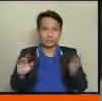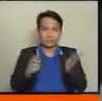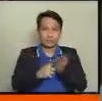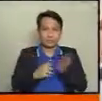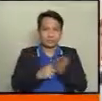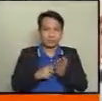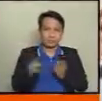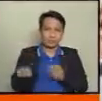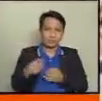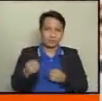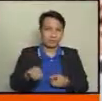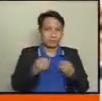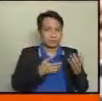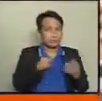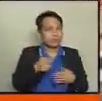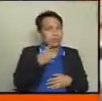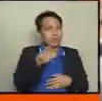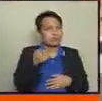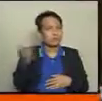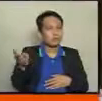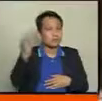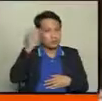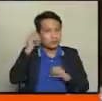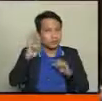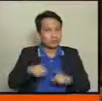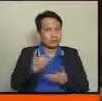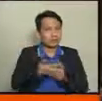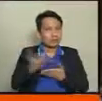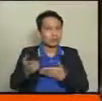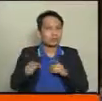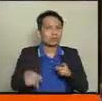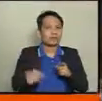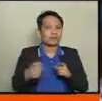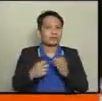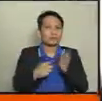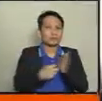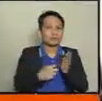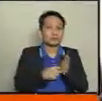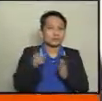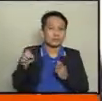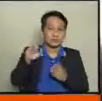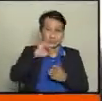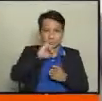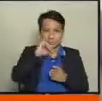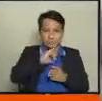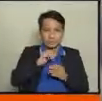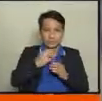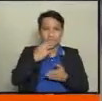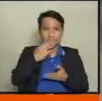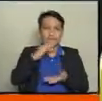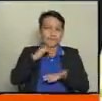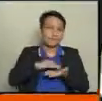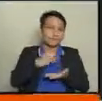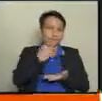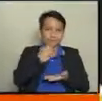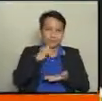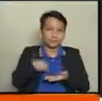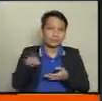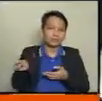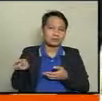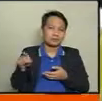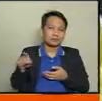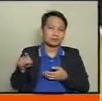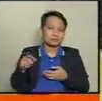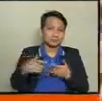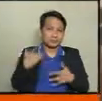si Jeric, ay nag-offer siya at sinabi na kaya niyang bilhan si Jeric ng ticket papuntang Iloilo sa mas murang halaga. Dahil itong si Jeric